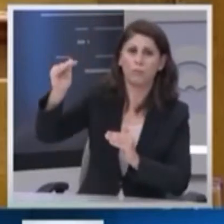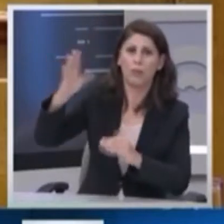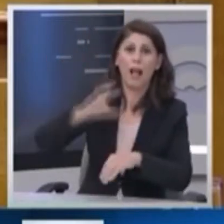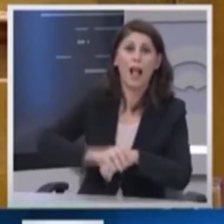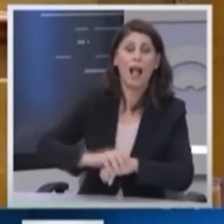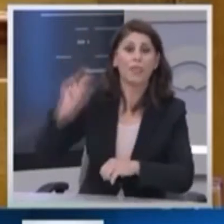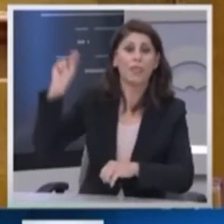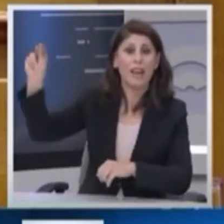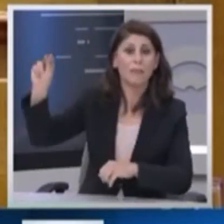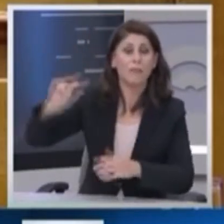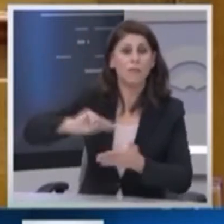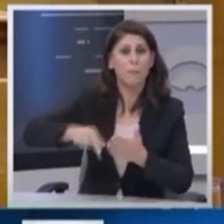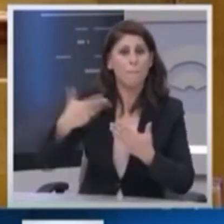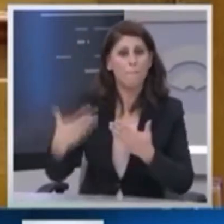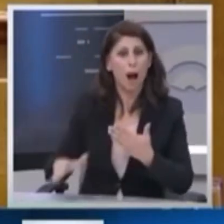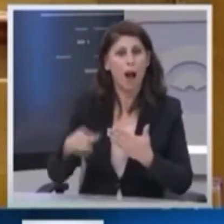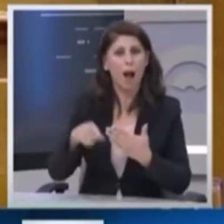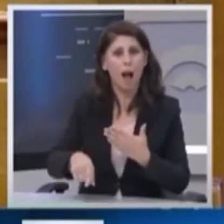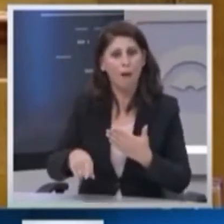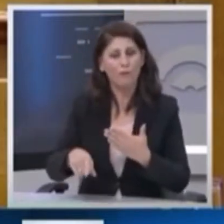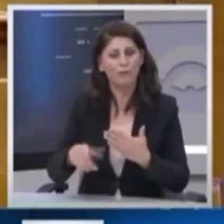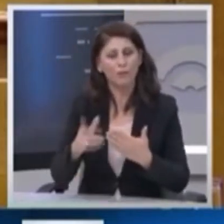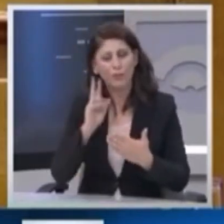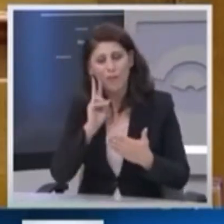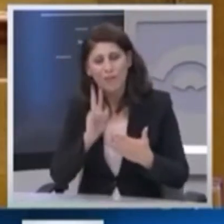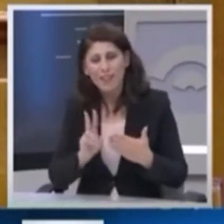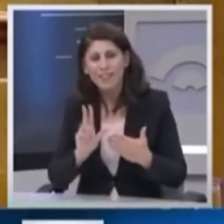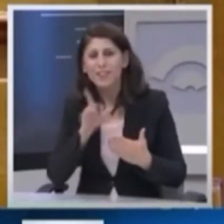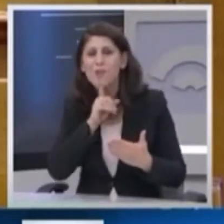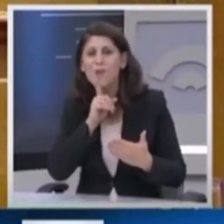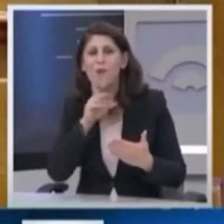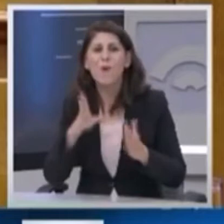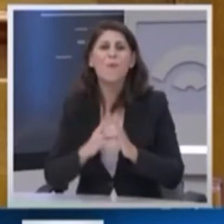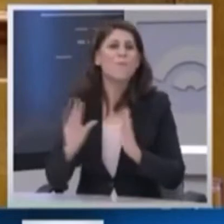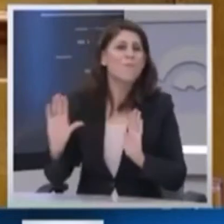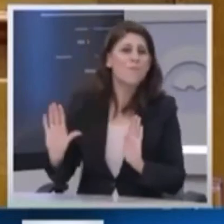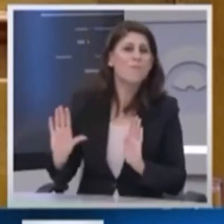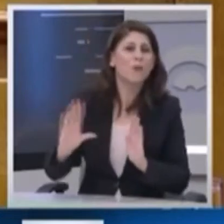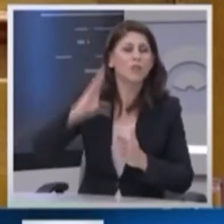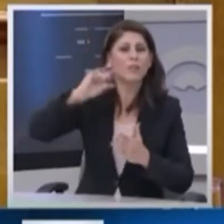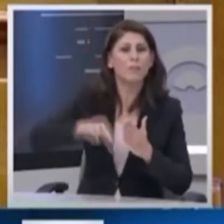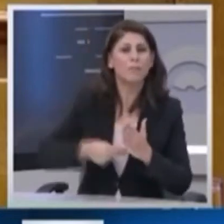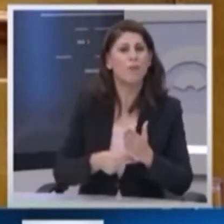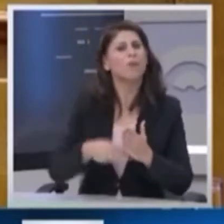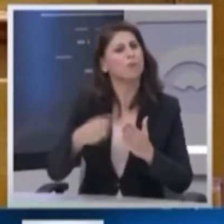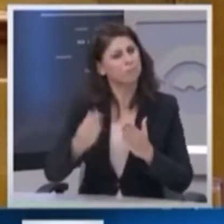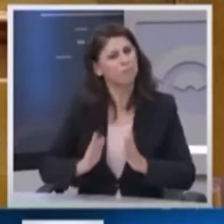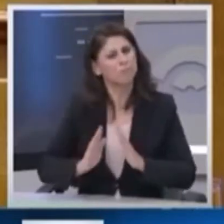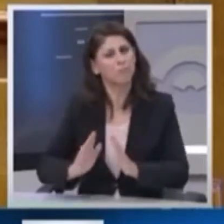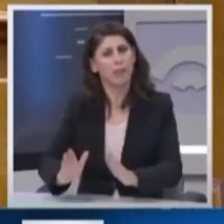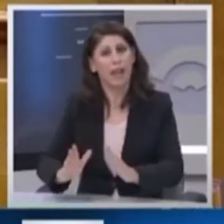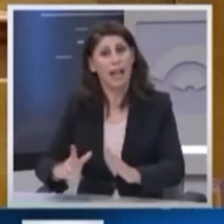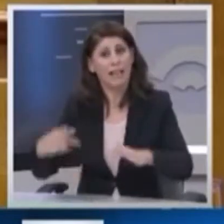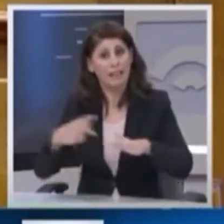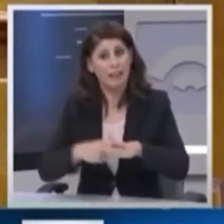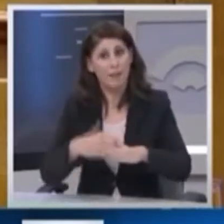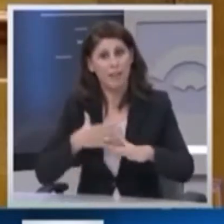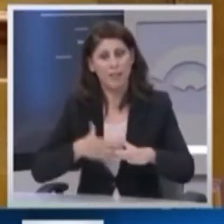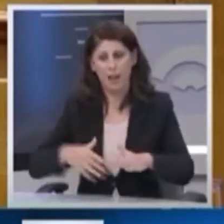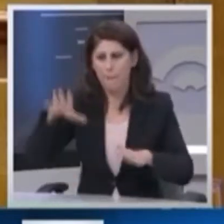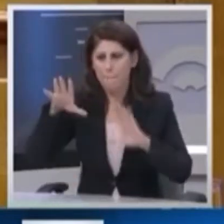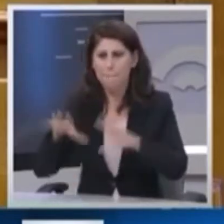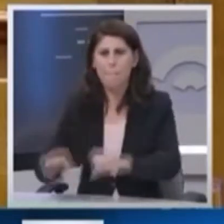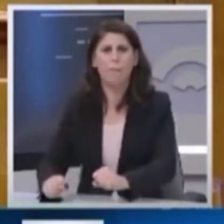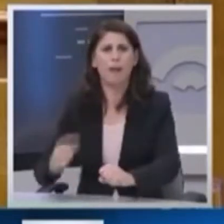που υπέγραψε η κυβέρνηση και αποτελούν ιονή μνημόνιο καλά κρατούν. Το υπερταμείο επιχειρεί να δεσμεύσει και το τελευταίο